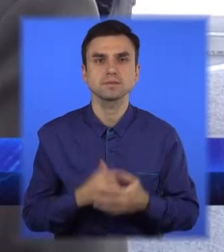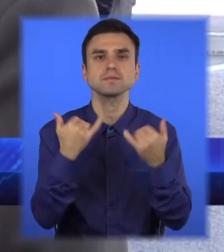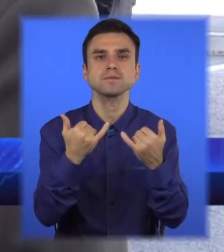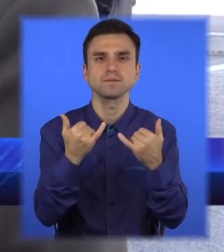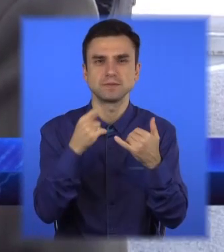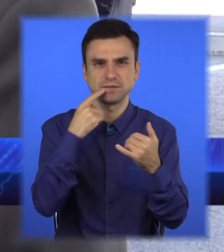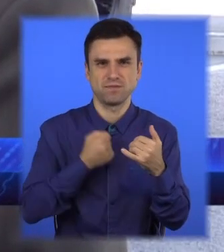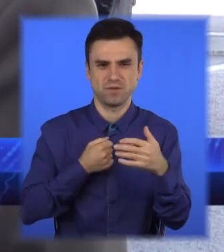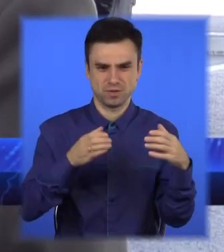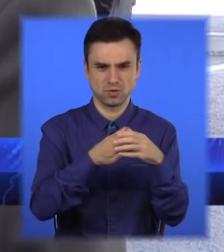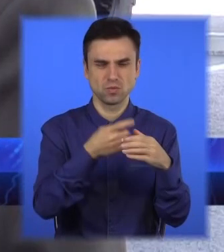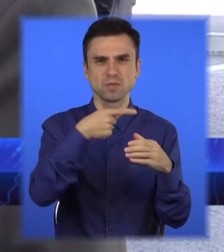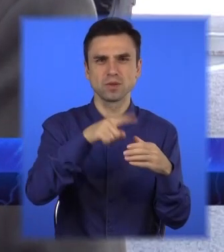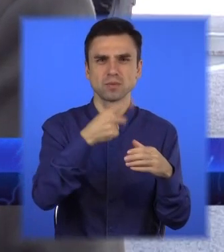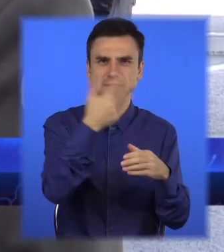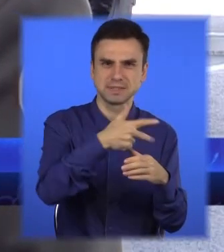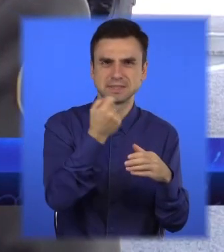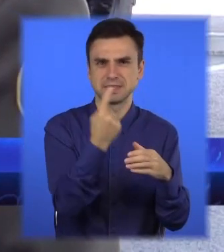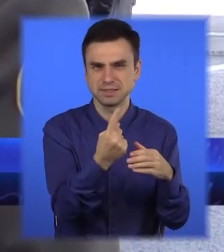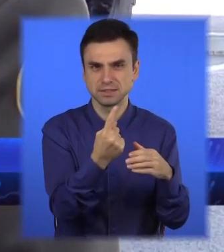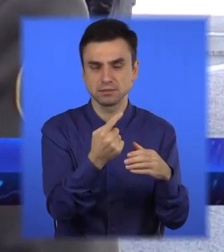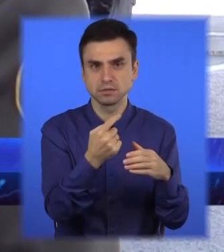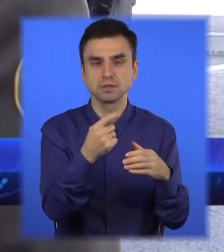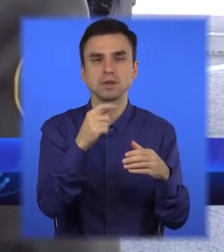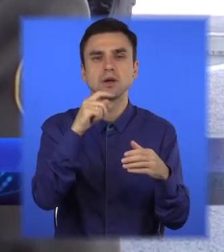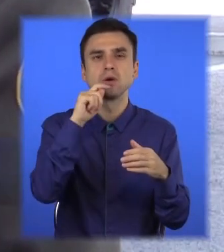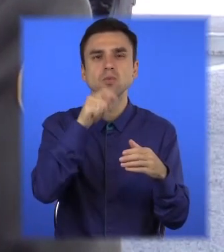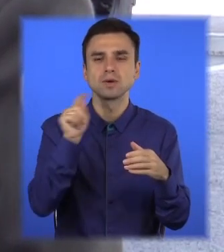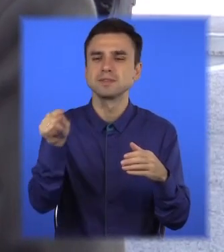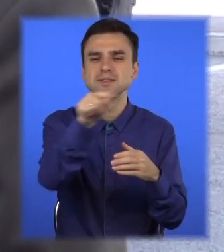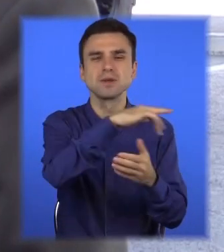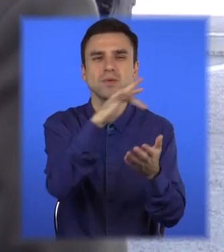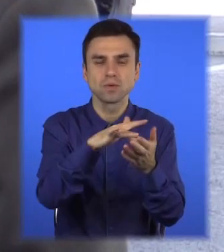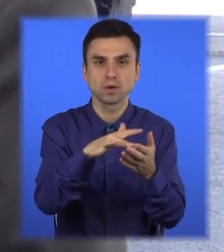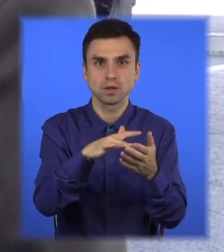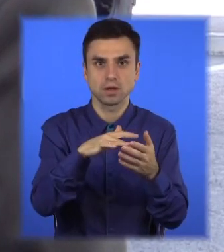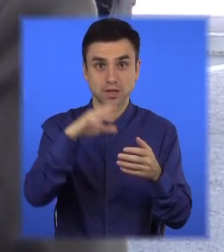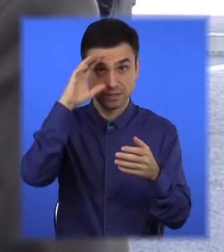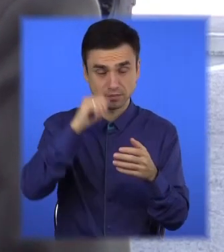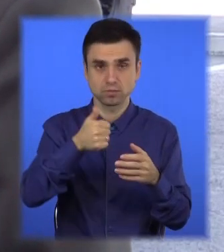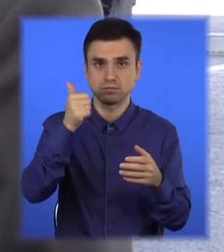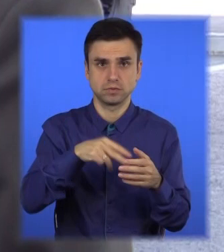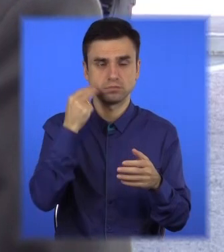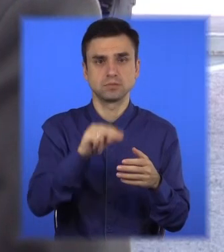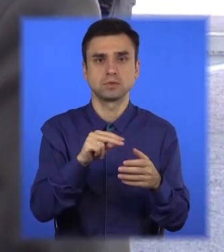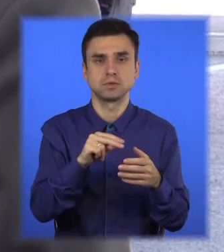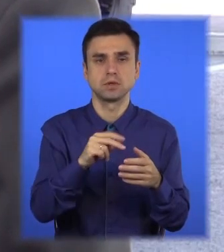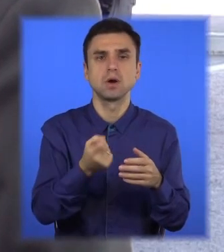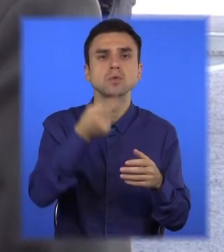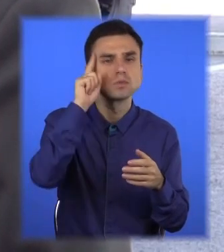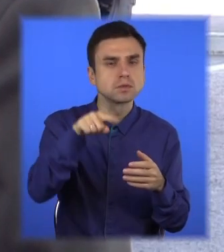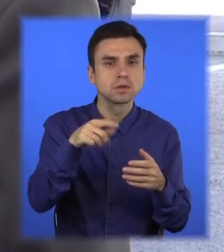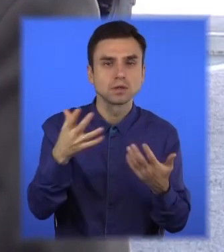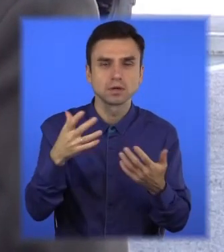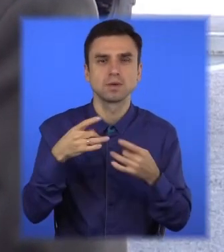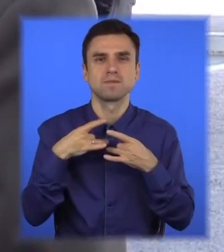військова частина 3011 є найкращою Національною гвардією України. Прошу свідчити той факт, що під час святкування Дня Незалежності